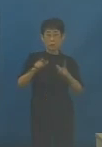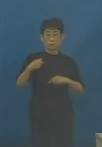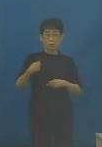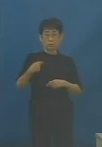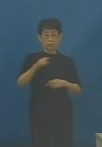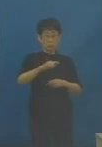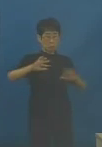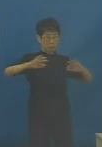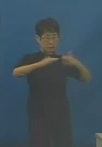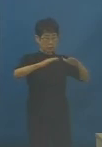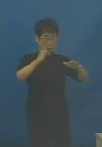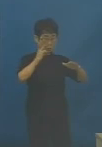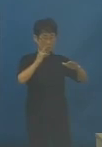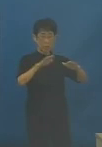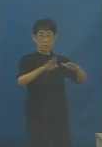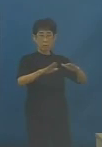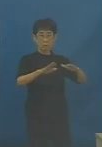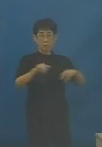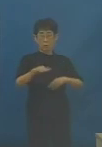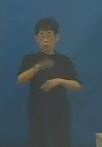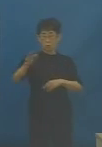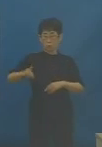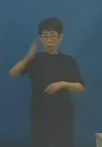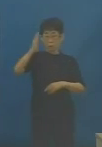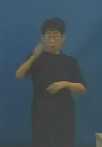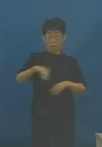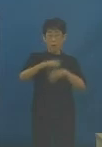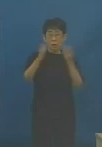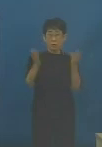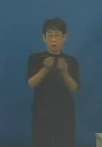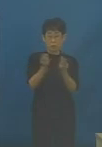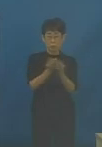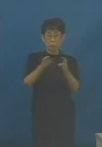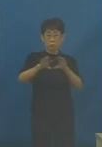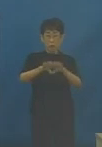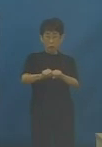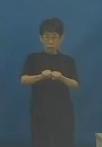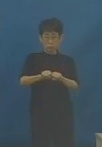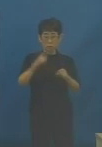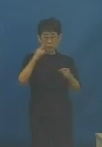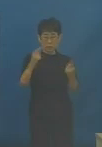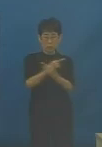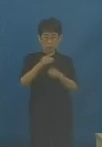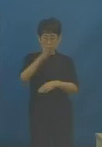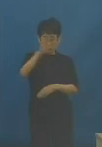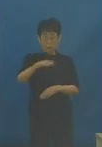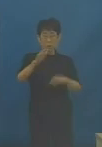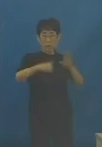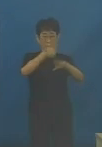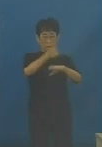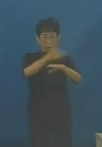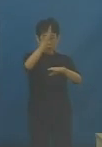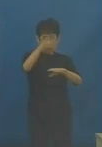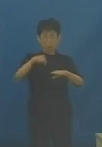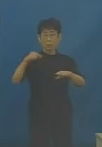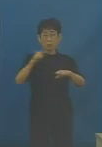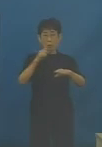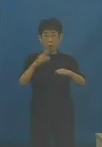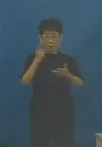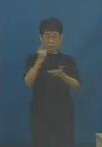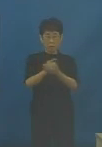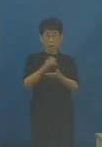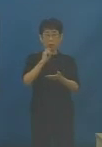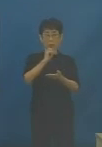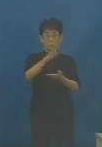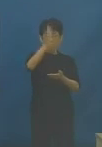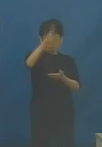ので、それぞれに手を挙げて全数把握なんとか見直してくださいと、会長これだけは政府にねじ込んでくださいって